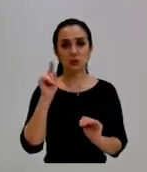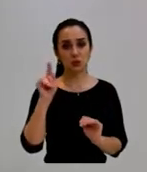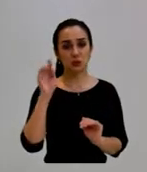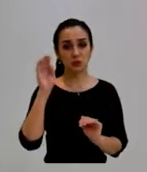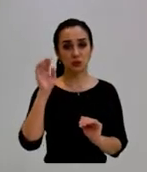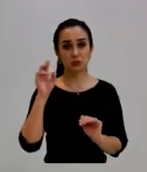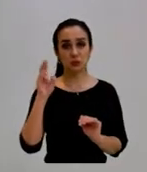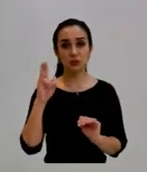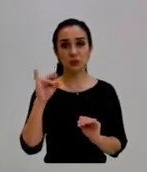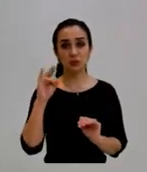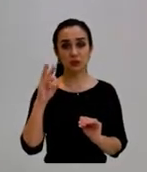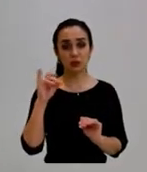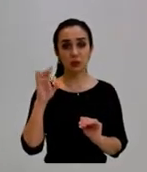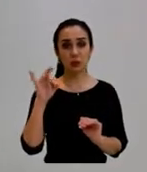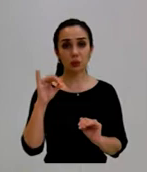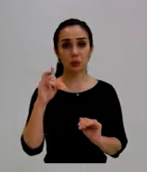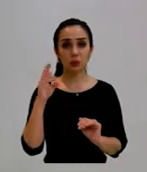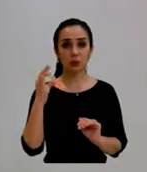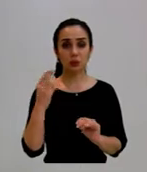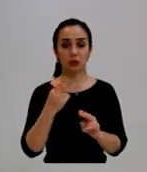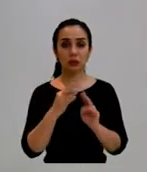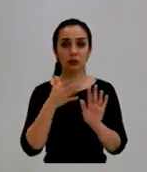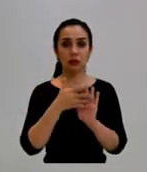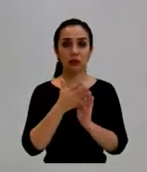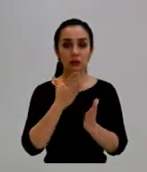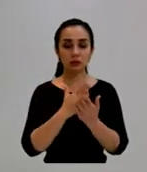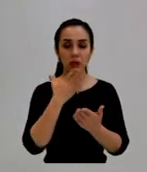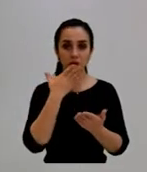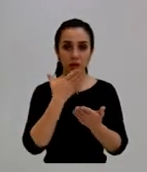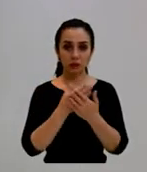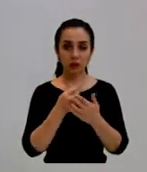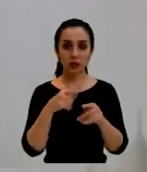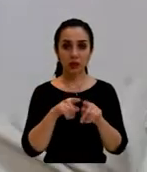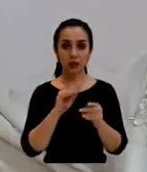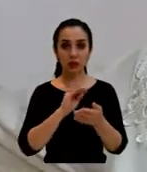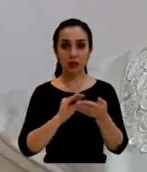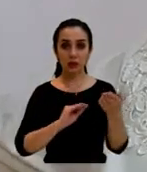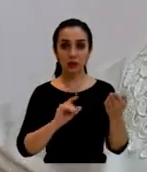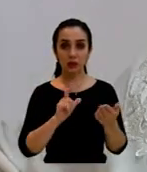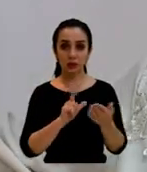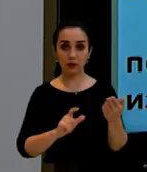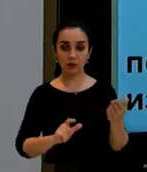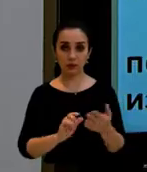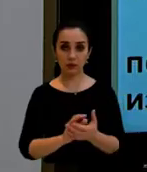Рубцова. Это все он, конечно, отразил в своей лирике.